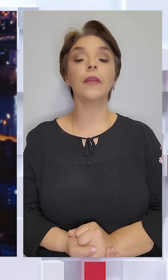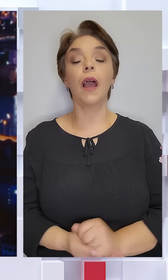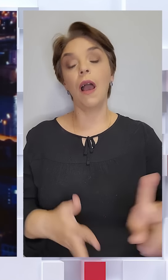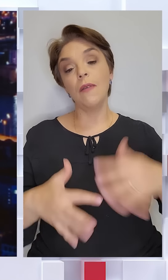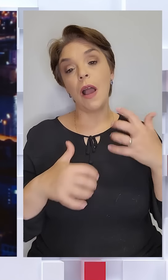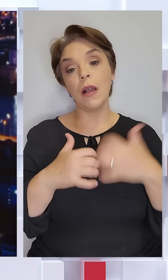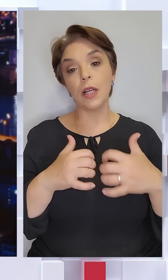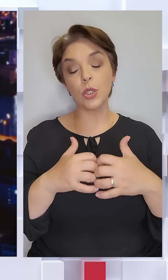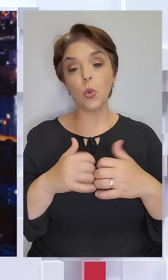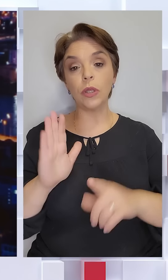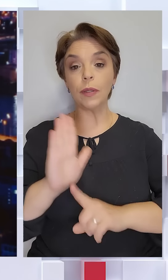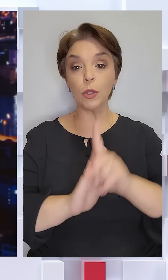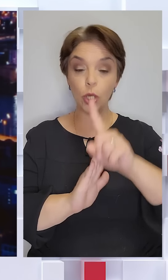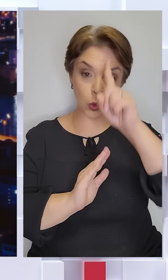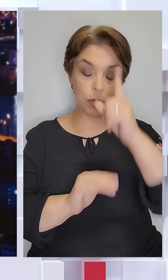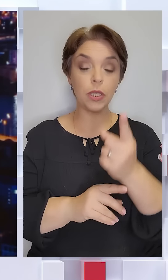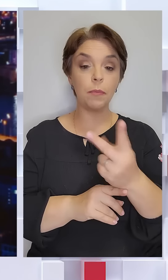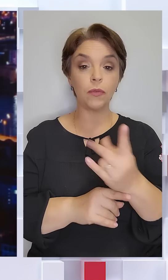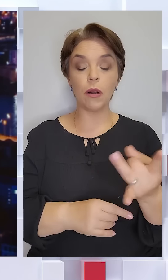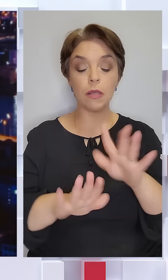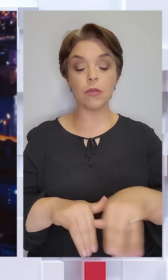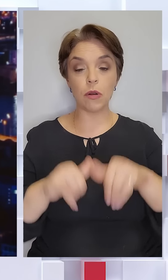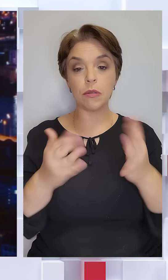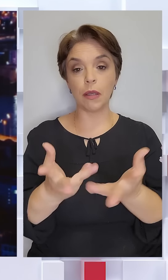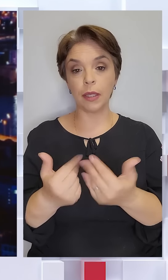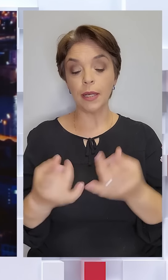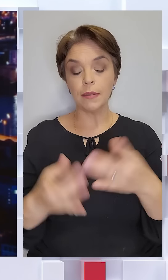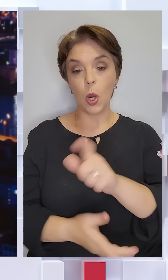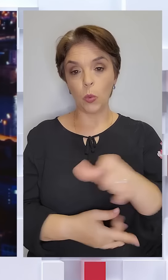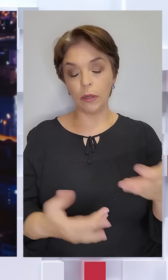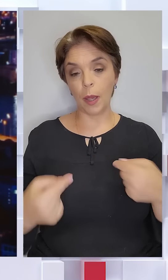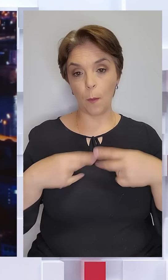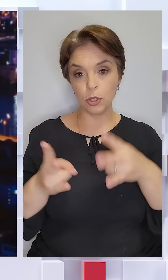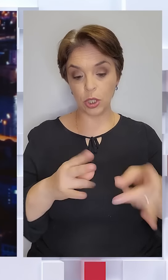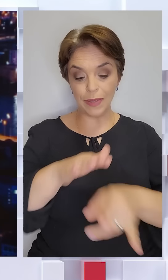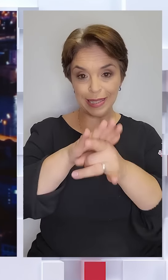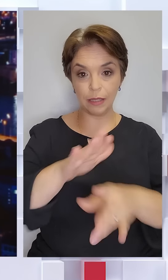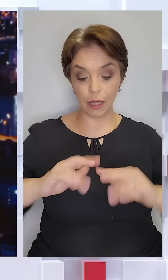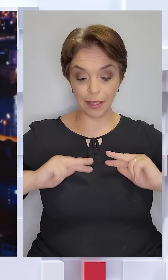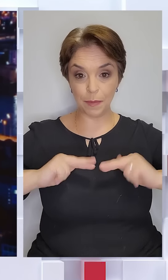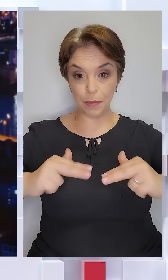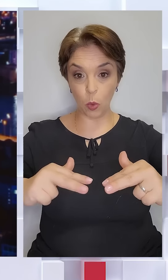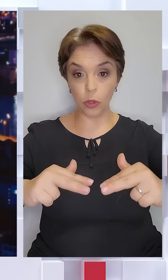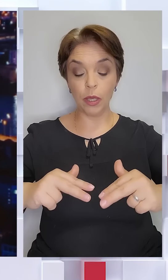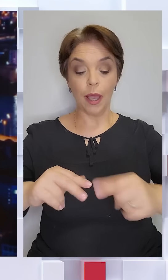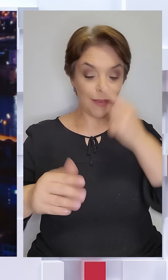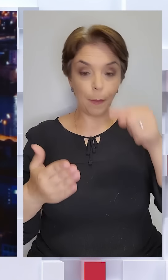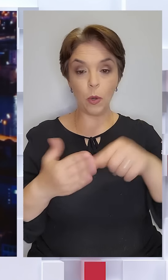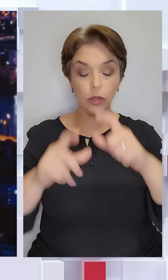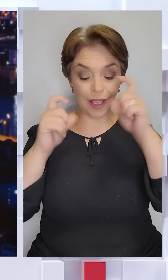У Херсоні від початку місяця в півтора рази зросла кількість цивільних людей, які постраждали від скидання з безпілотників,